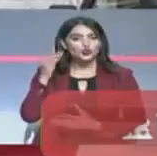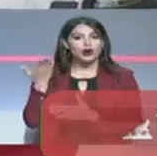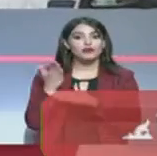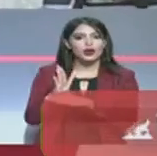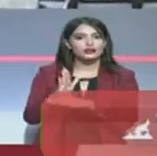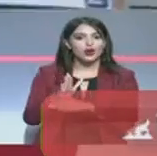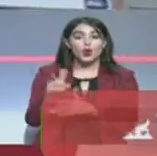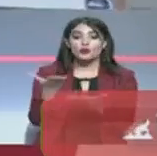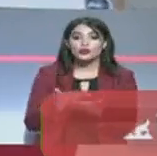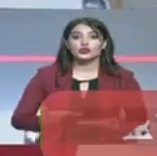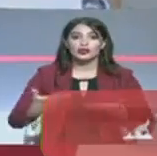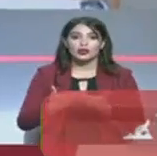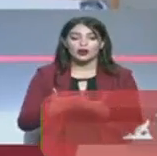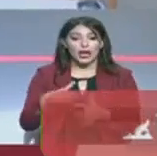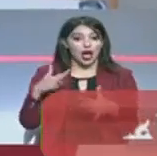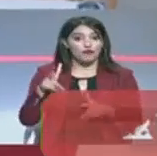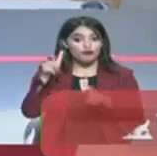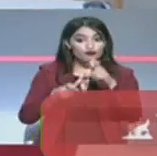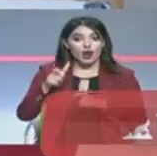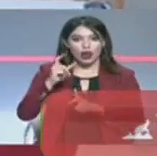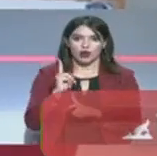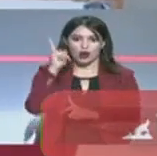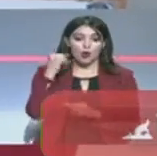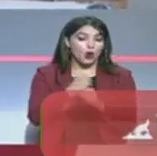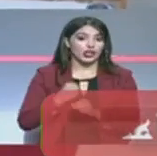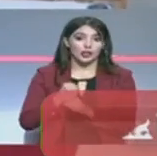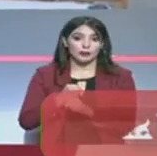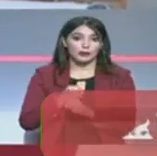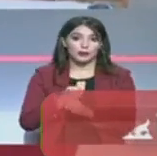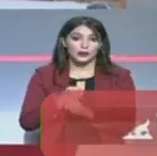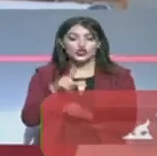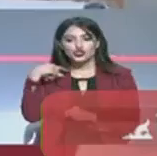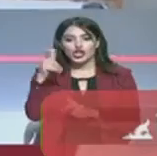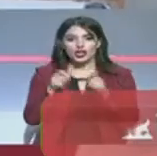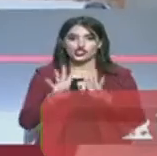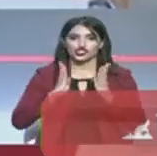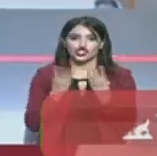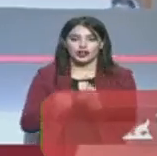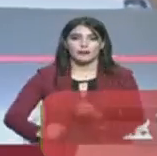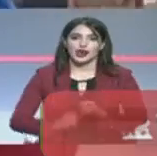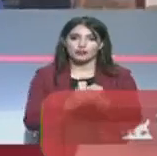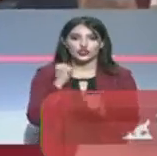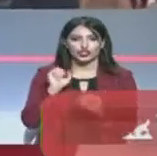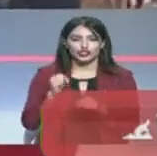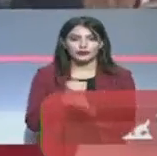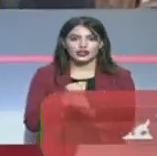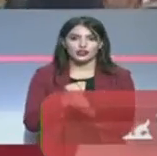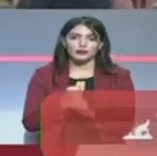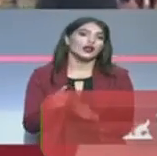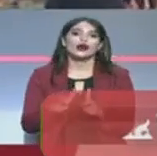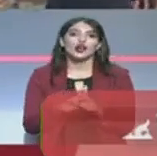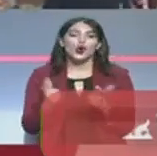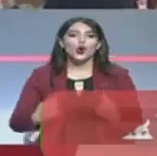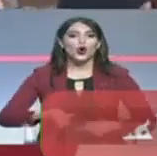اعطينا الخيرات السبعة. وخاف ربي في الشعب، وخدم على روحك وان شاء الله حتى الشعب زاد يعاونك باش تخدم على روحك. والحكومة نقول